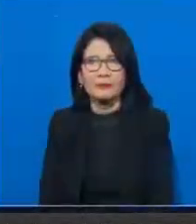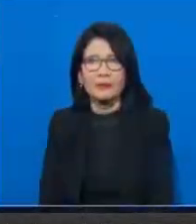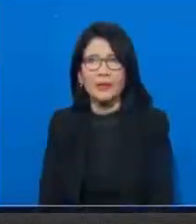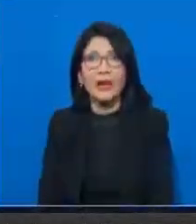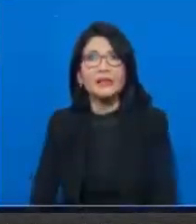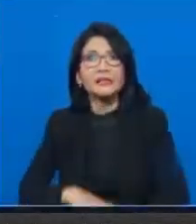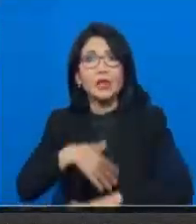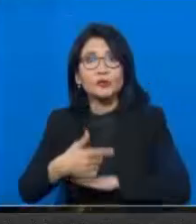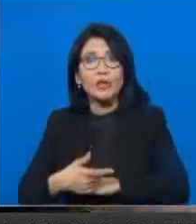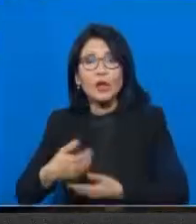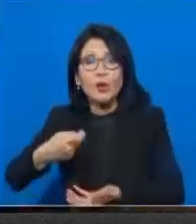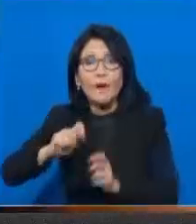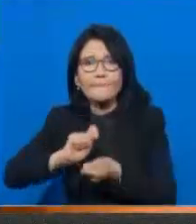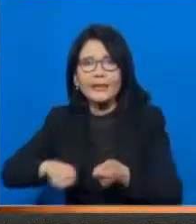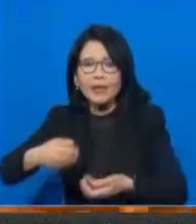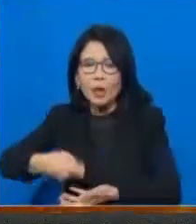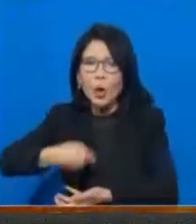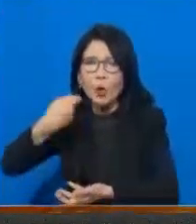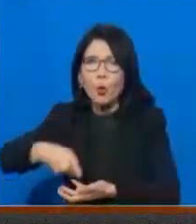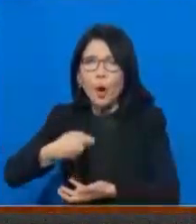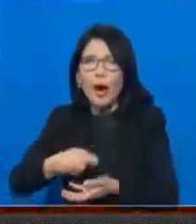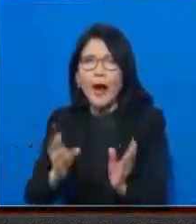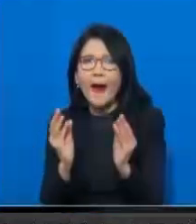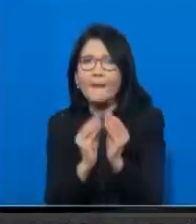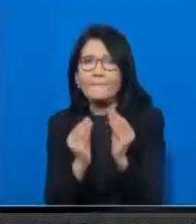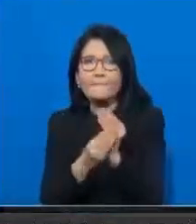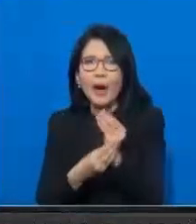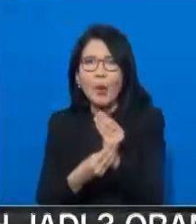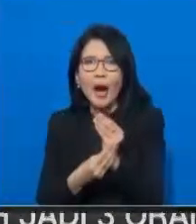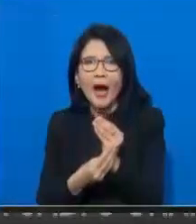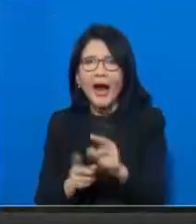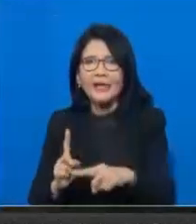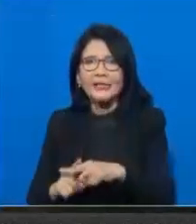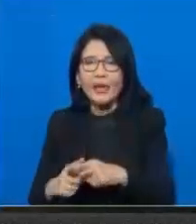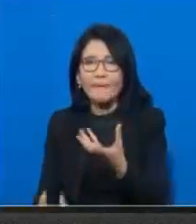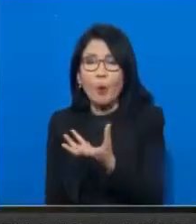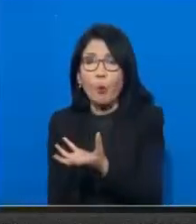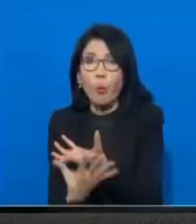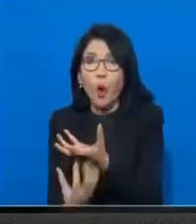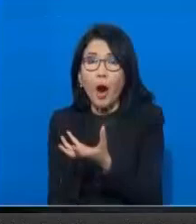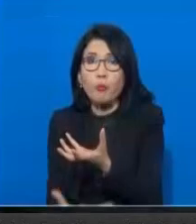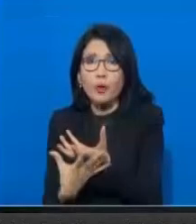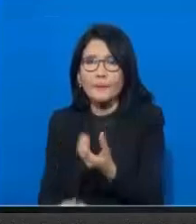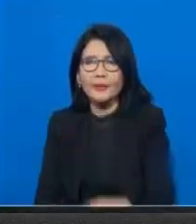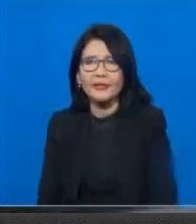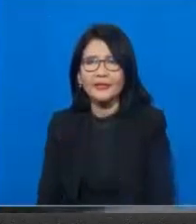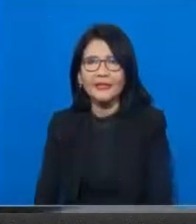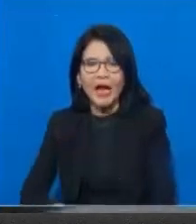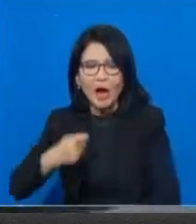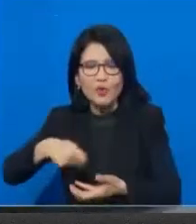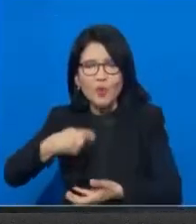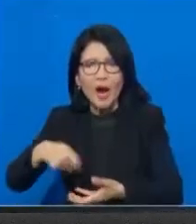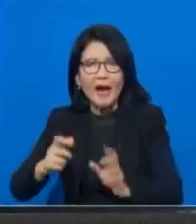Selanjutnya pembuatan kuah. Menggunakan bawang kaldu saus rahasia dan ditambah api yang menjilat penggorengan, sejenak kuah pun